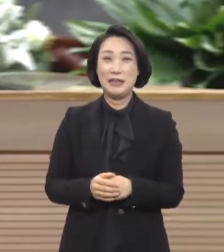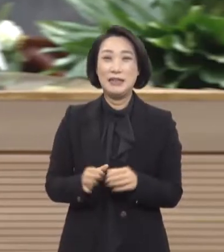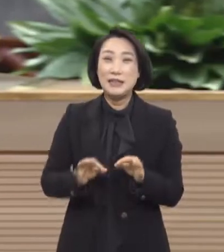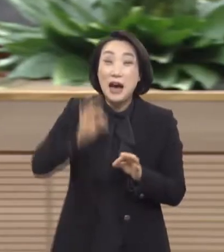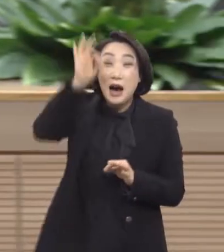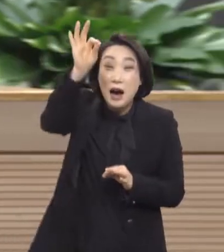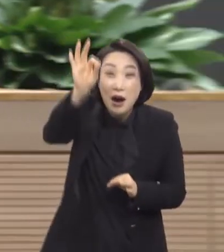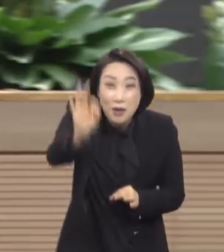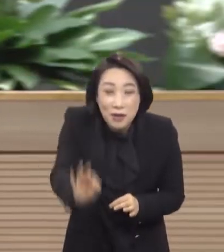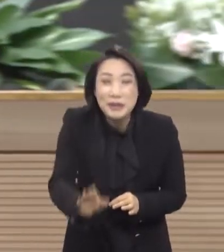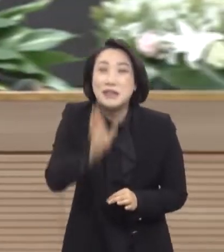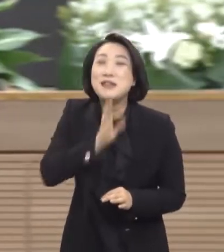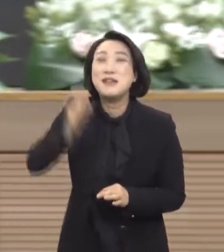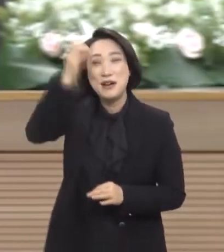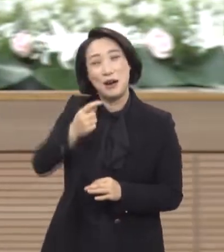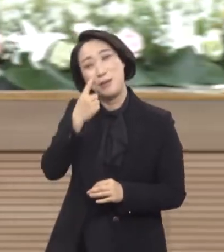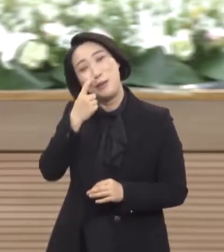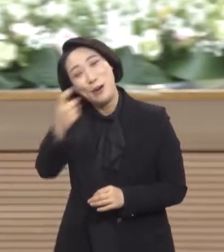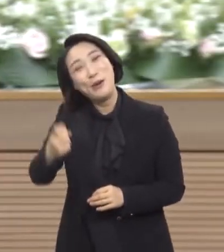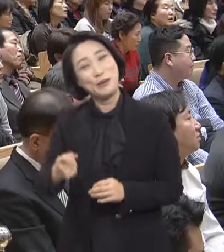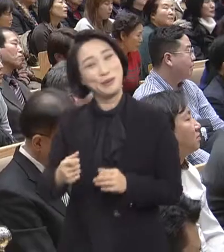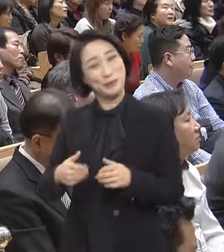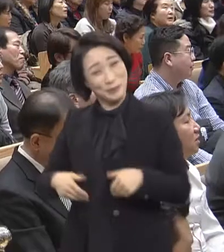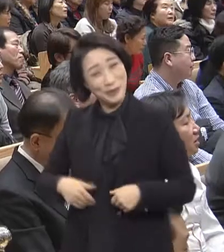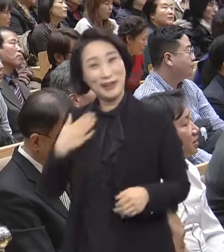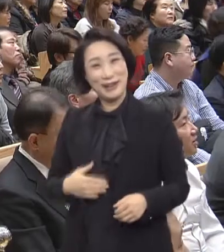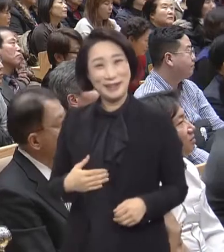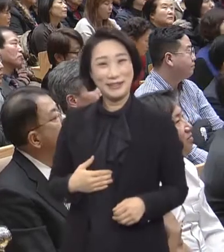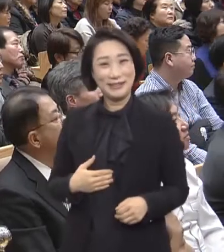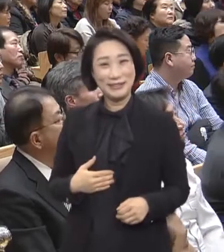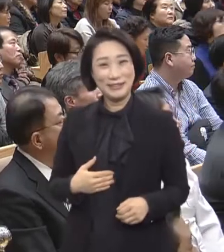영원한 신령한 무엇이 철철을 해야지.